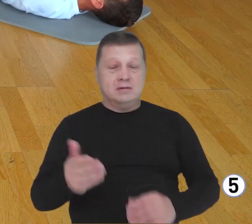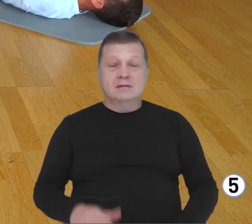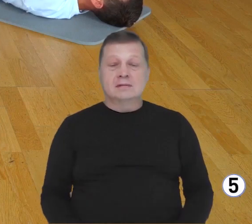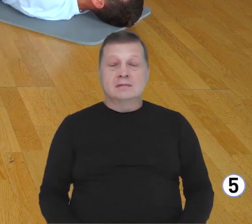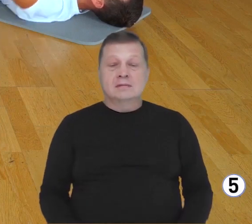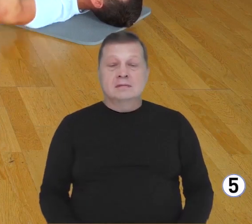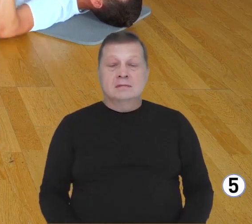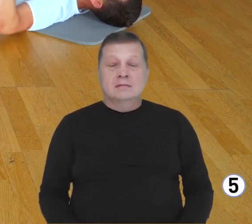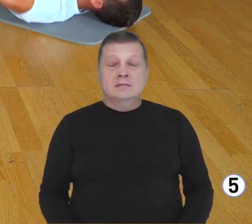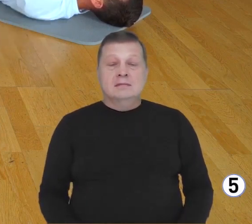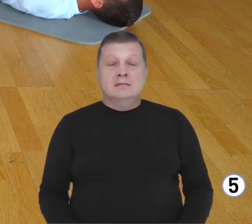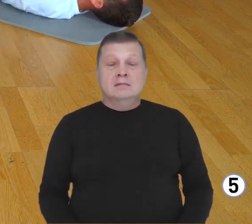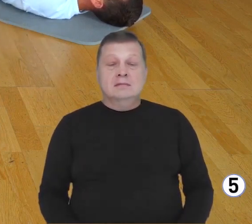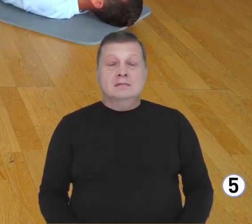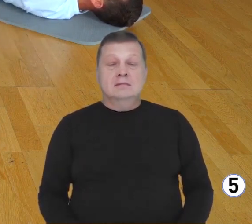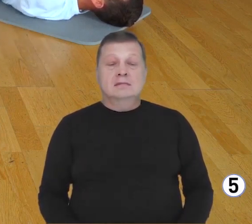Właśnie tak.